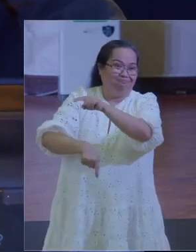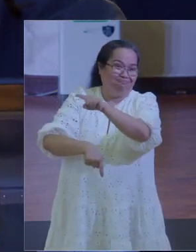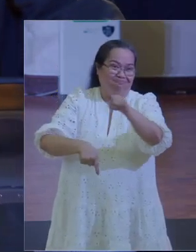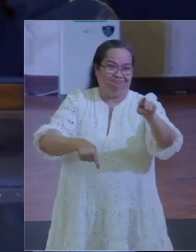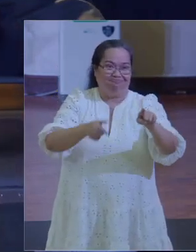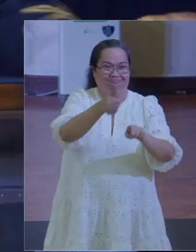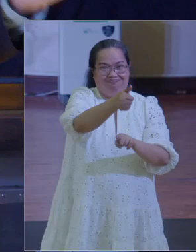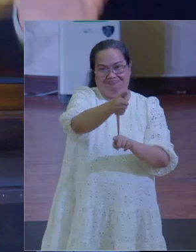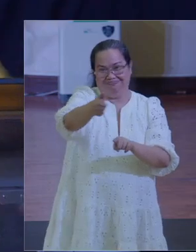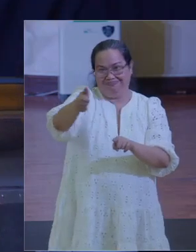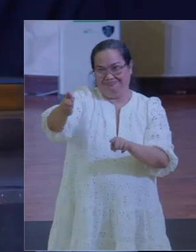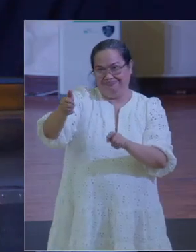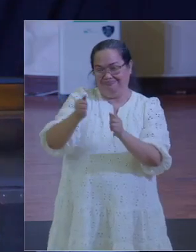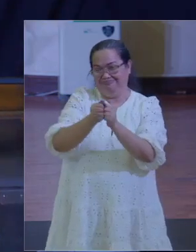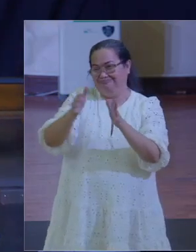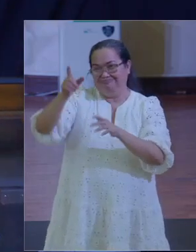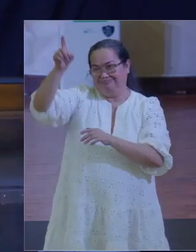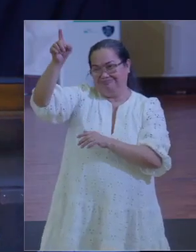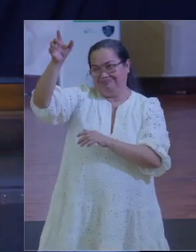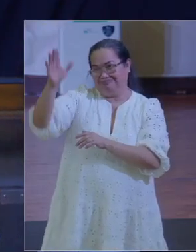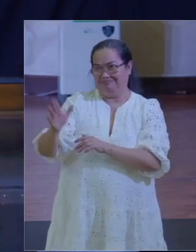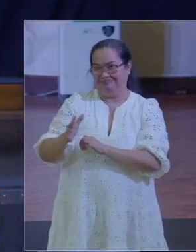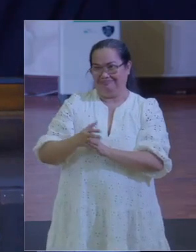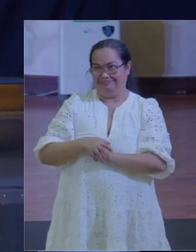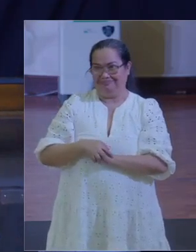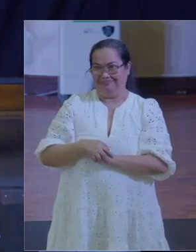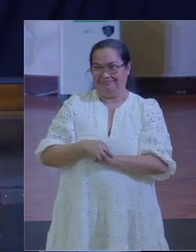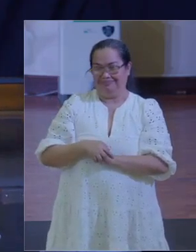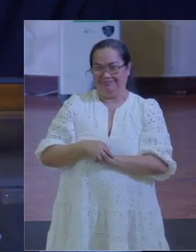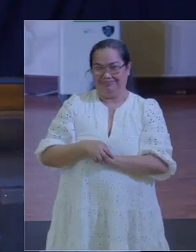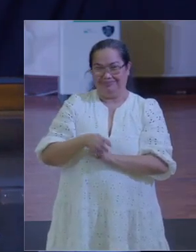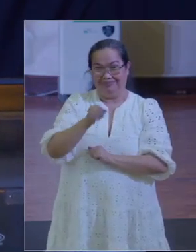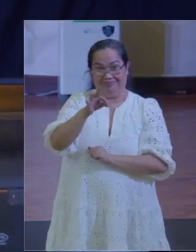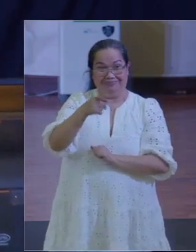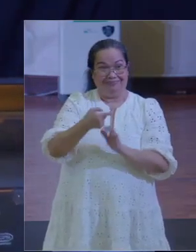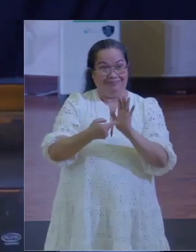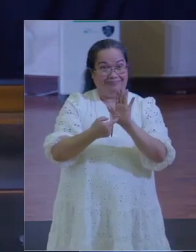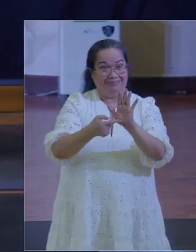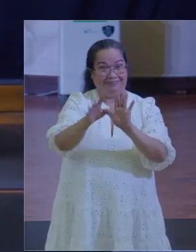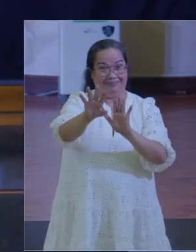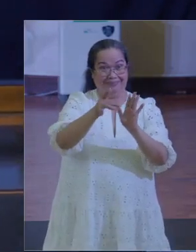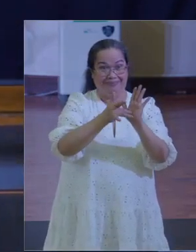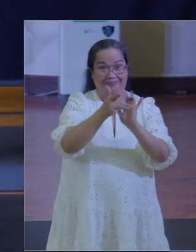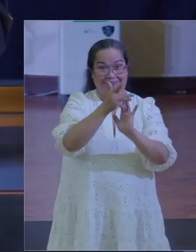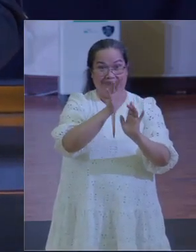ng matino, ng makatuwiran. Maliban si Kristo'y nasa puso mo.